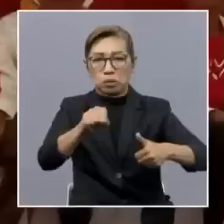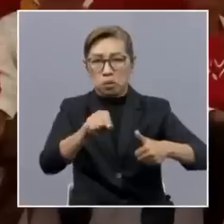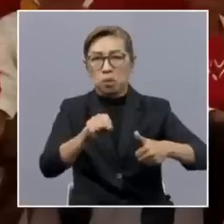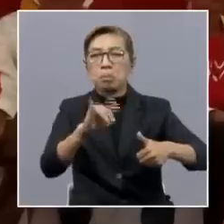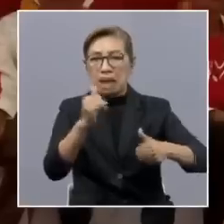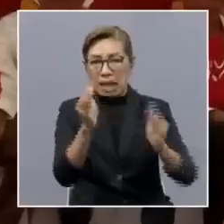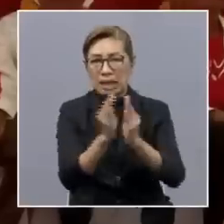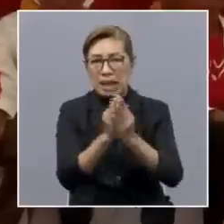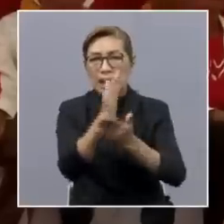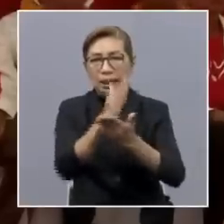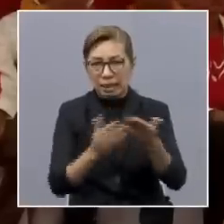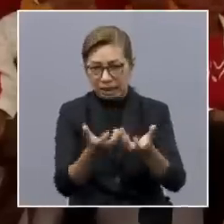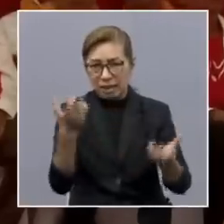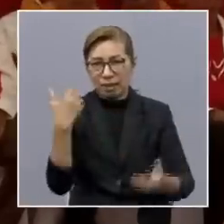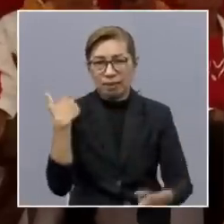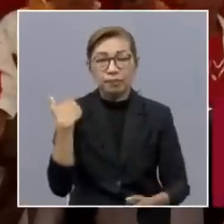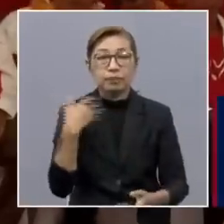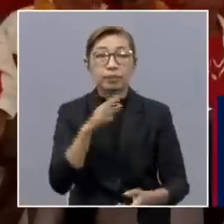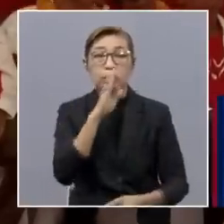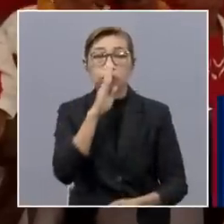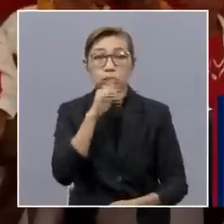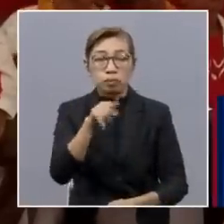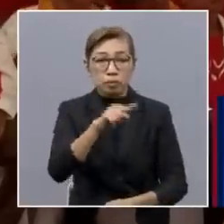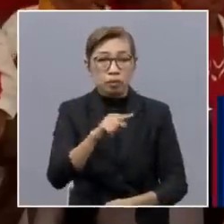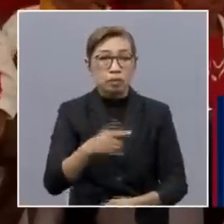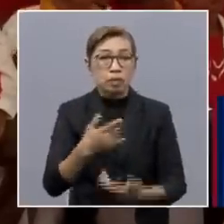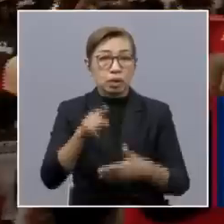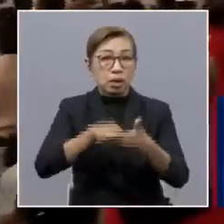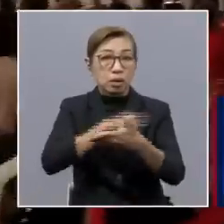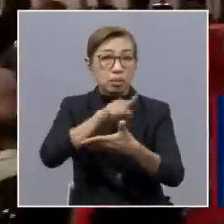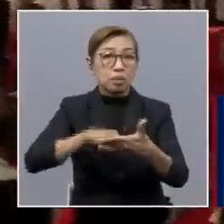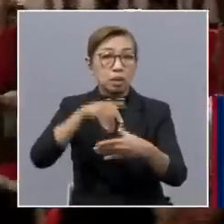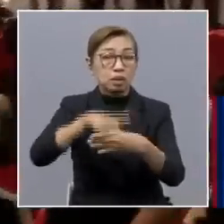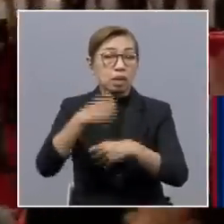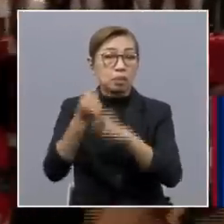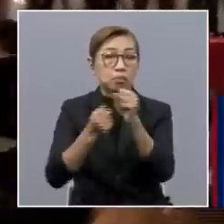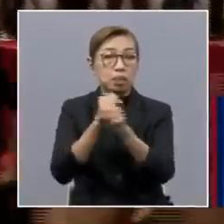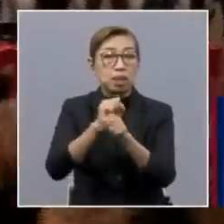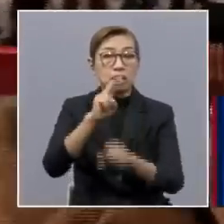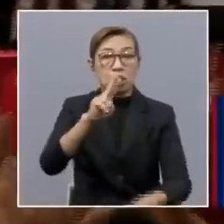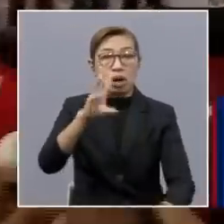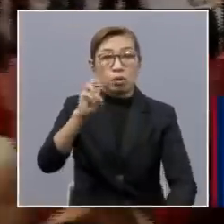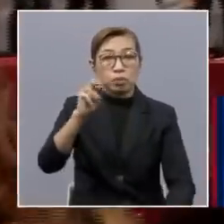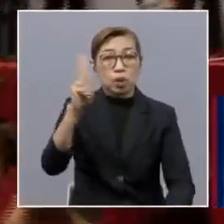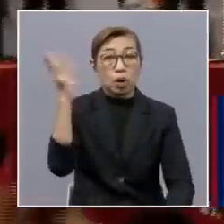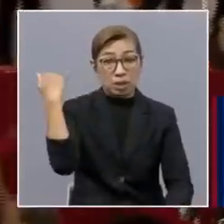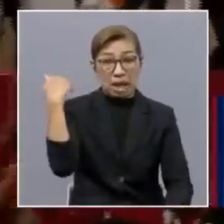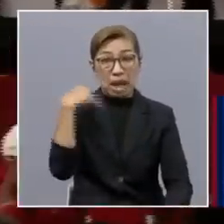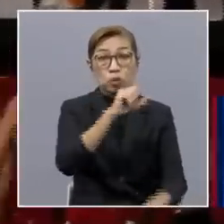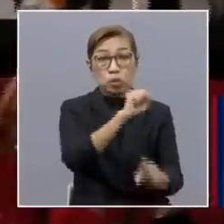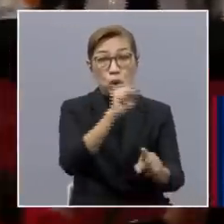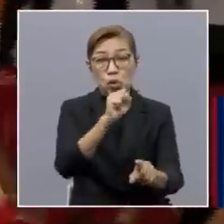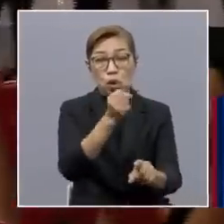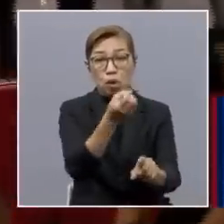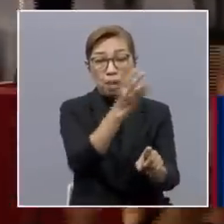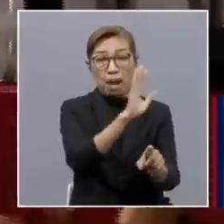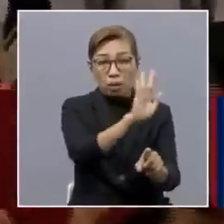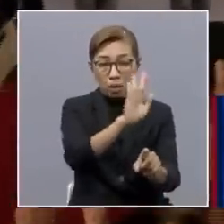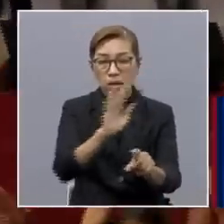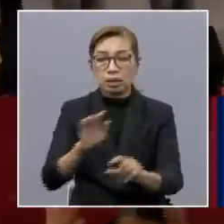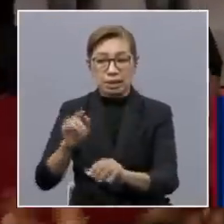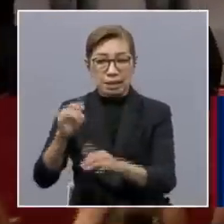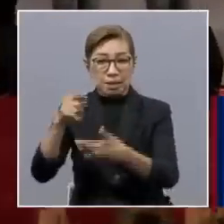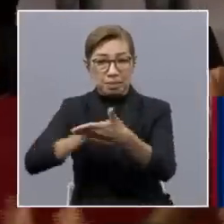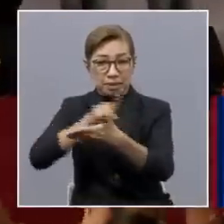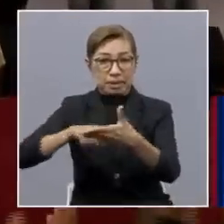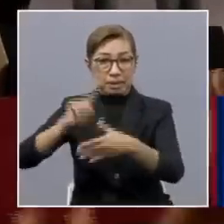องกันว่าถ้าตัวเลขการเลือกตั้งปี62มาเทียบกันกับการเลือกตั้งที่กำลังจะเกิดขึ้นเนี่ยยังไงเพื่อไท